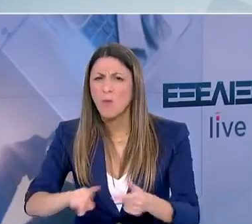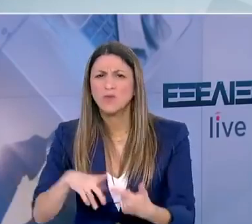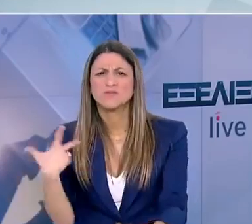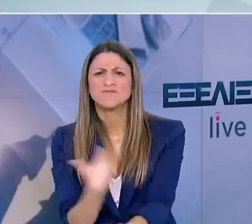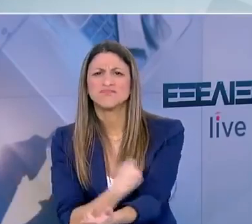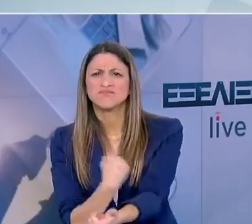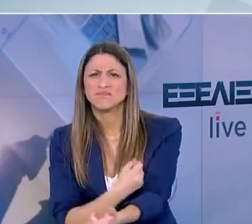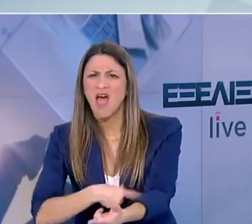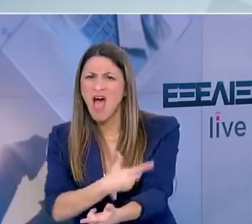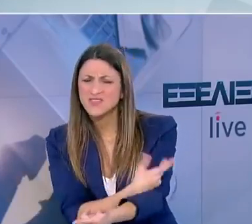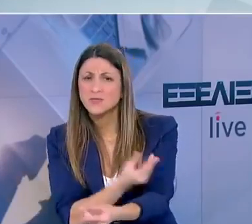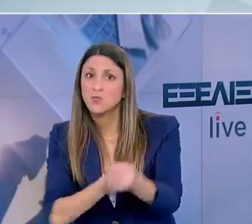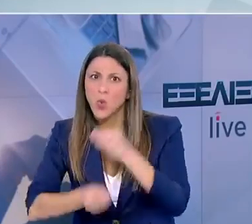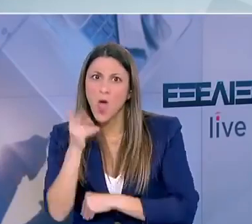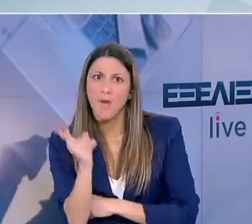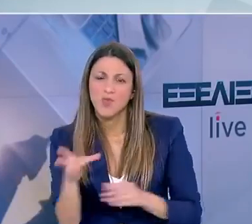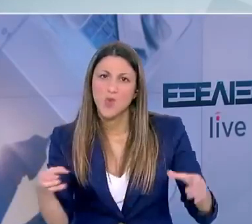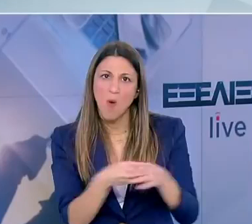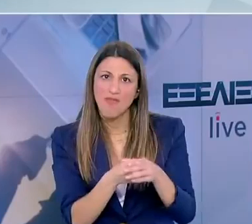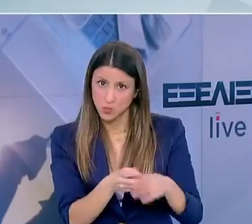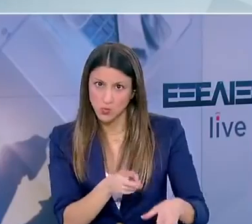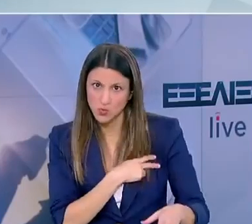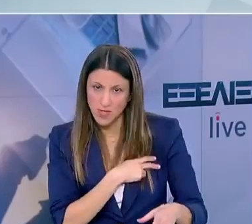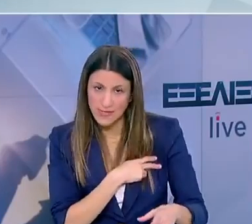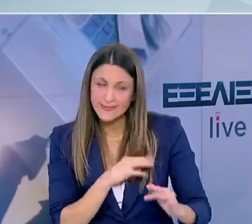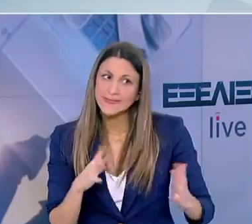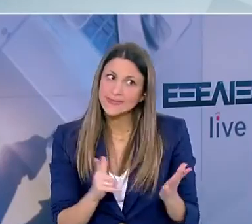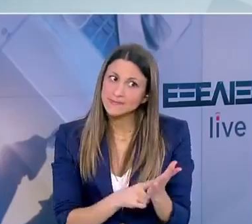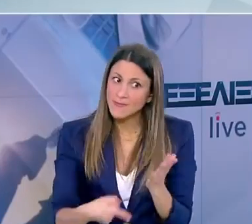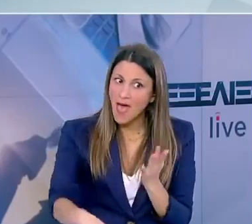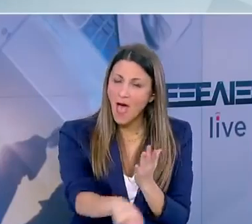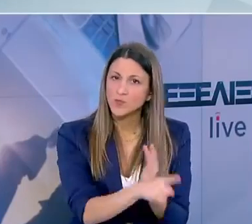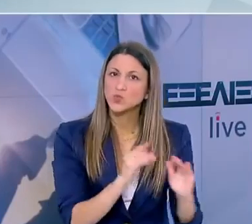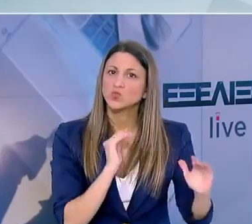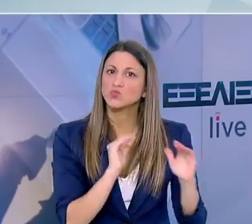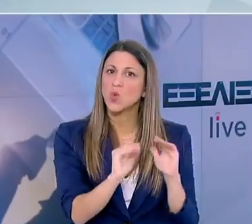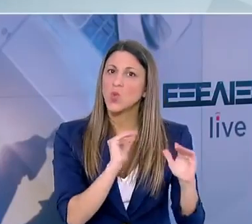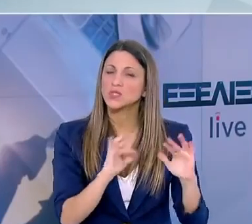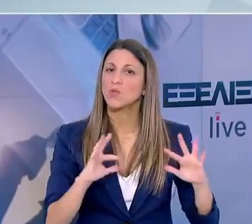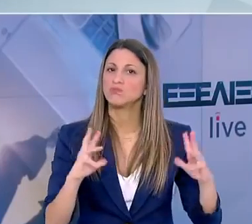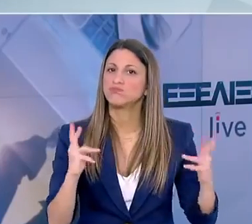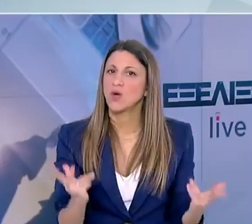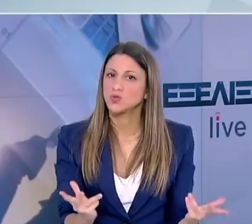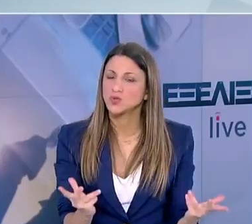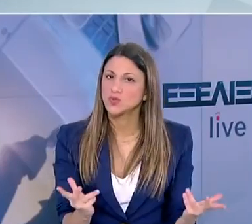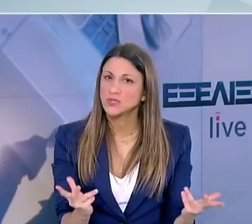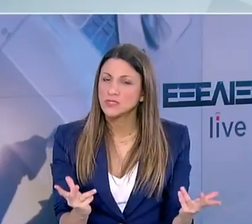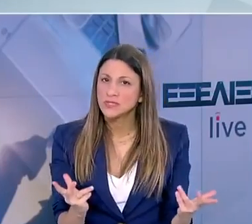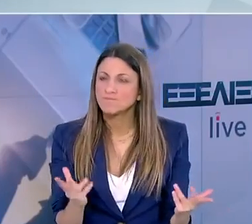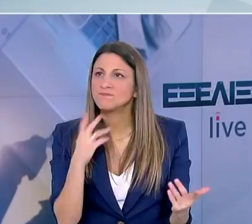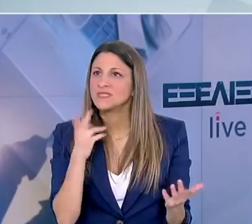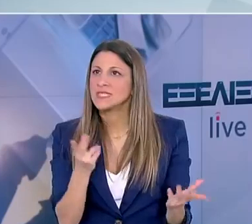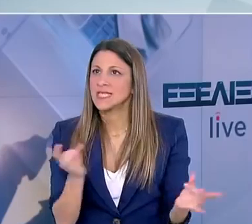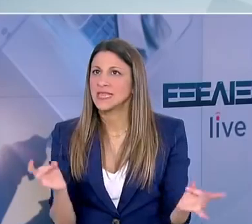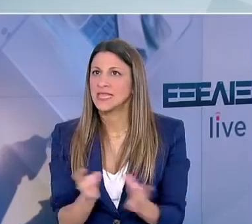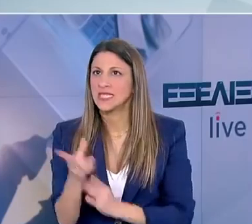ενδοφλέβιων ουσιών κινδυνεύουν περισσότερο από τον ιό. Μήπως η διασφάλιση της δημόσιας υγείας προϋποθέτει τελικά εμπέδωση της δημοκρατίας